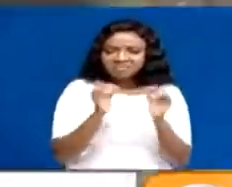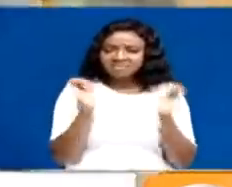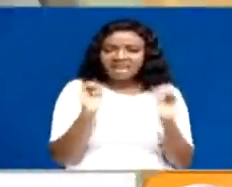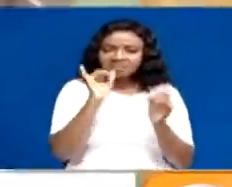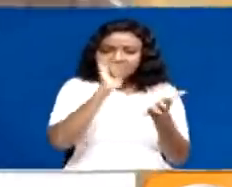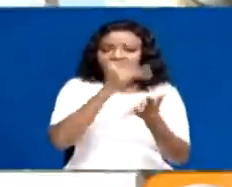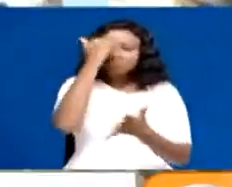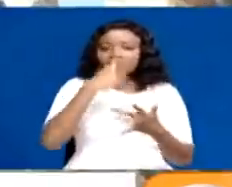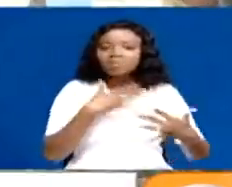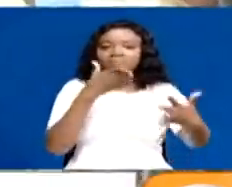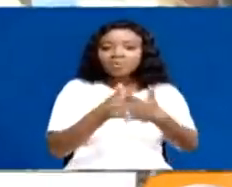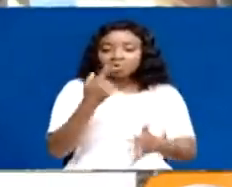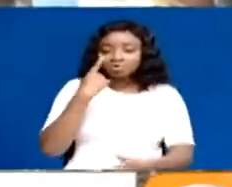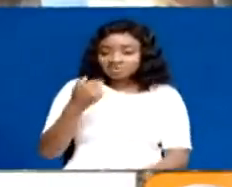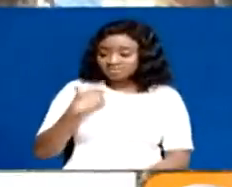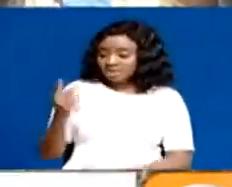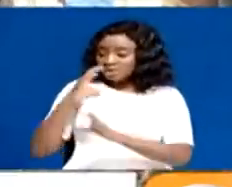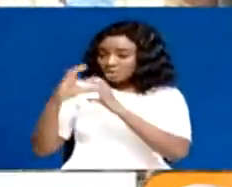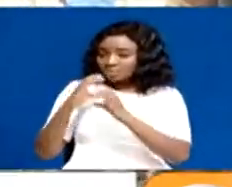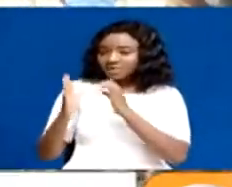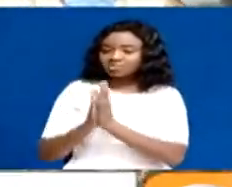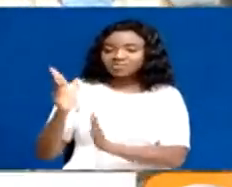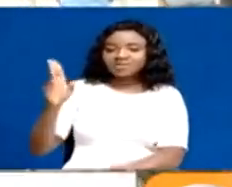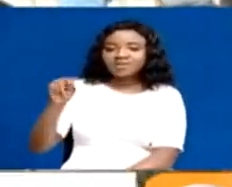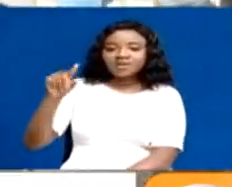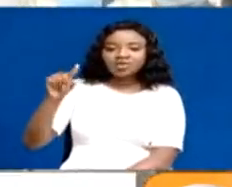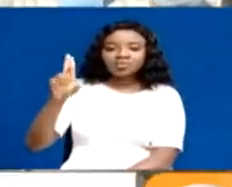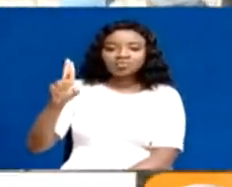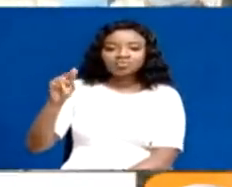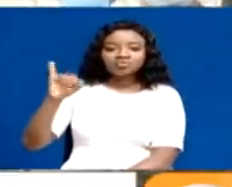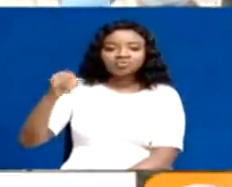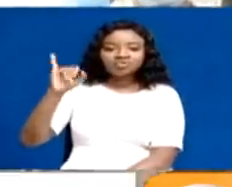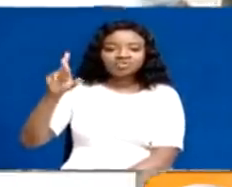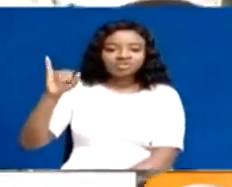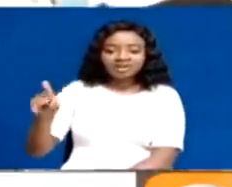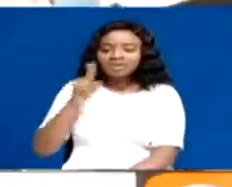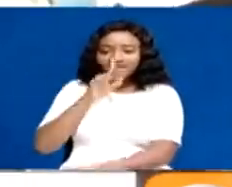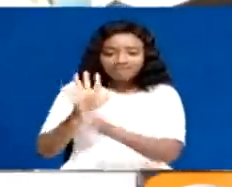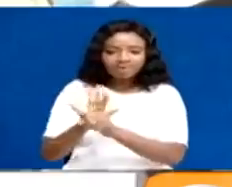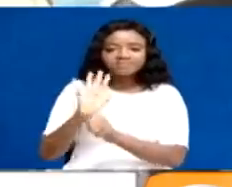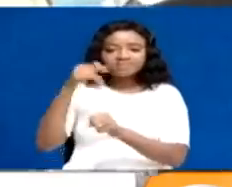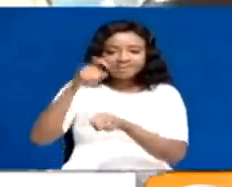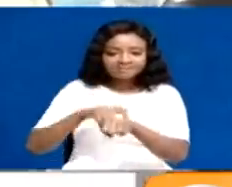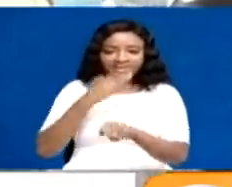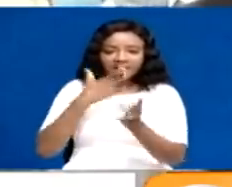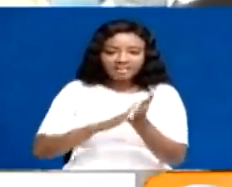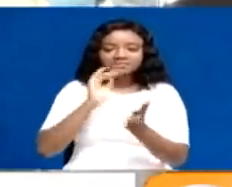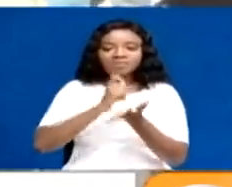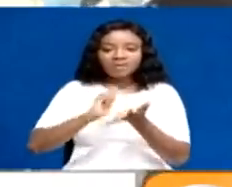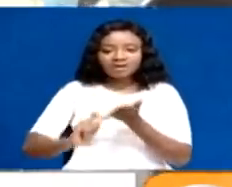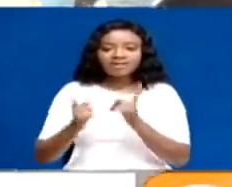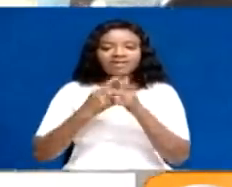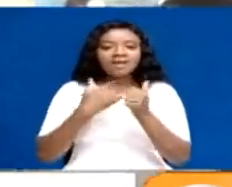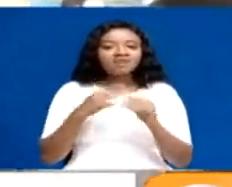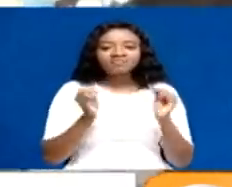umeona nimeongea na mheshimiwa Ngujiri na amekubali kuwa the next time wataandika barua na mkutano yao itaenda bila wasiwasi.